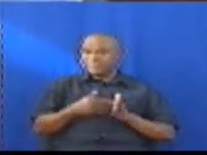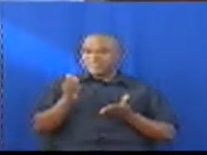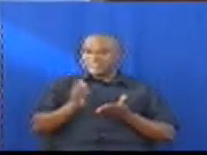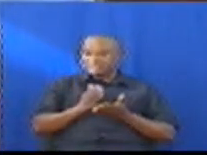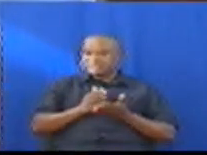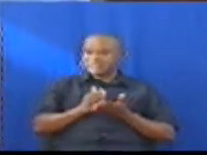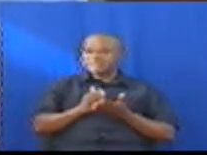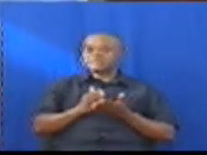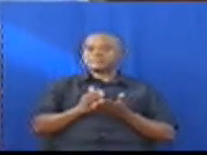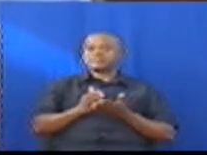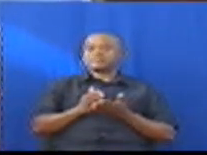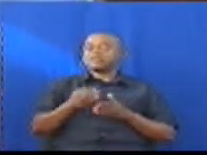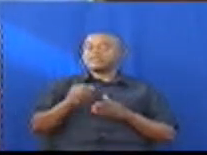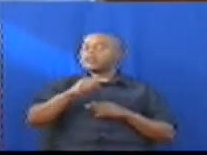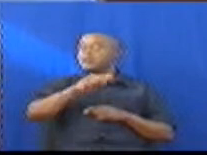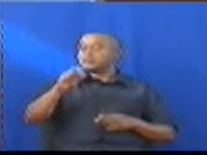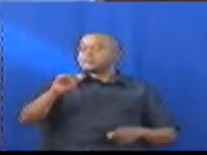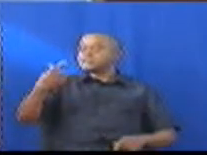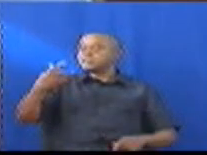Shaibu, kuna kesi ya Zito Kabwe.